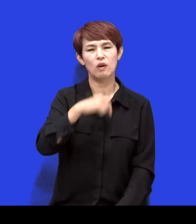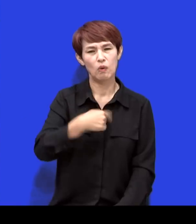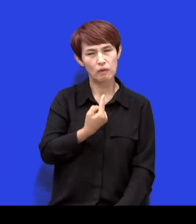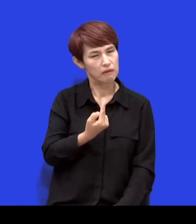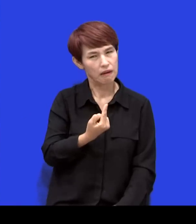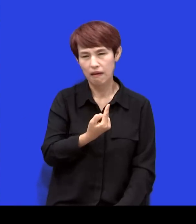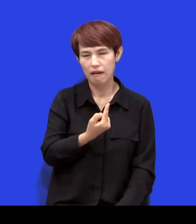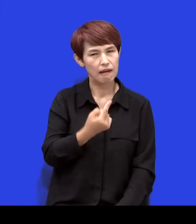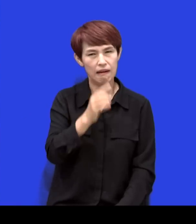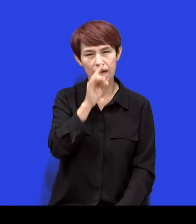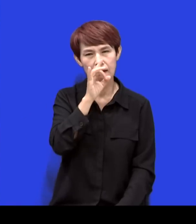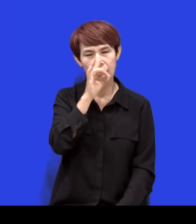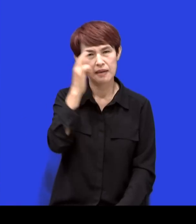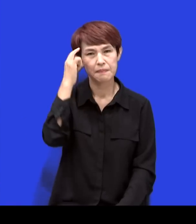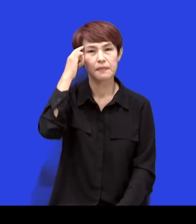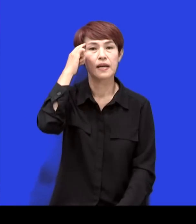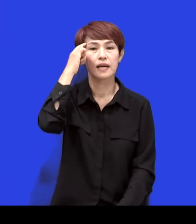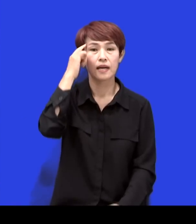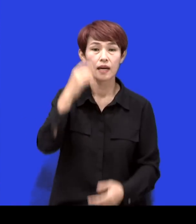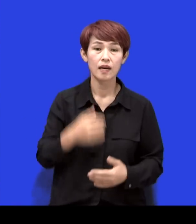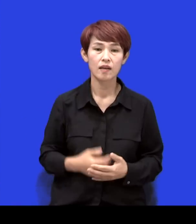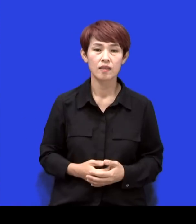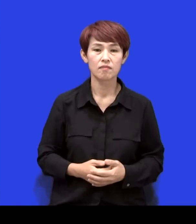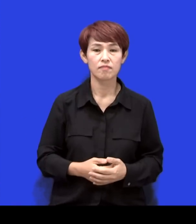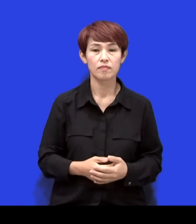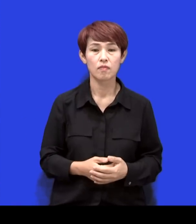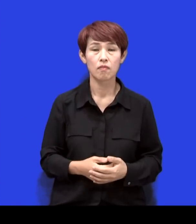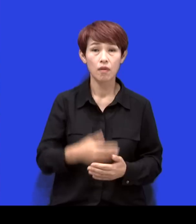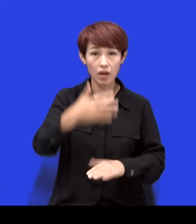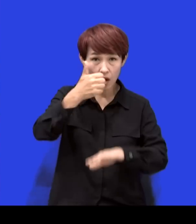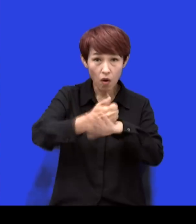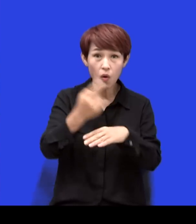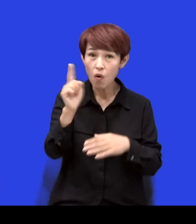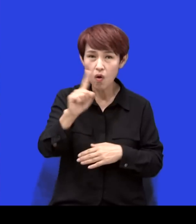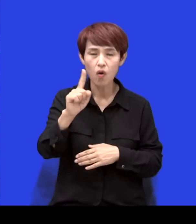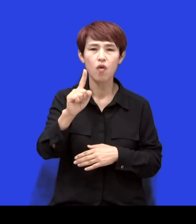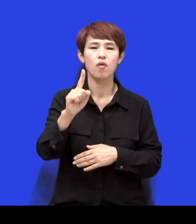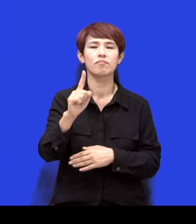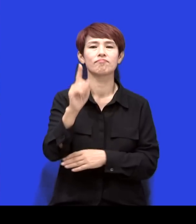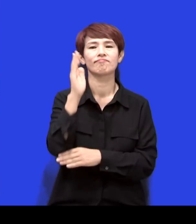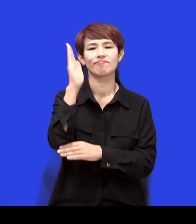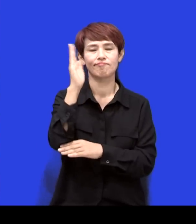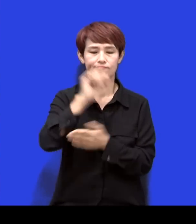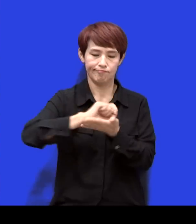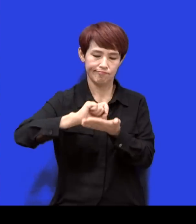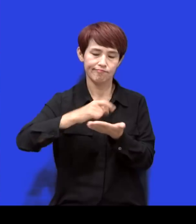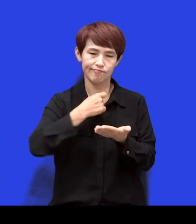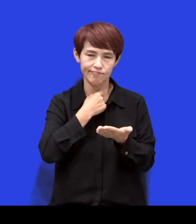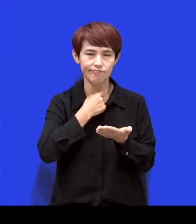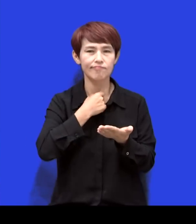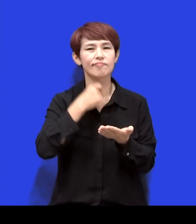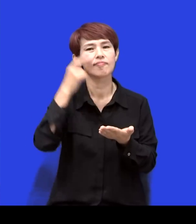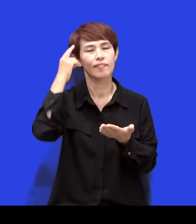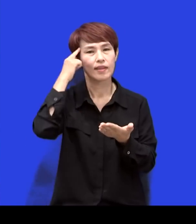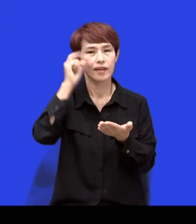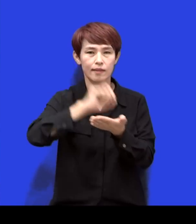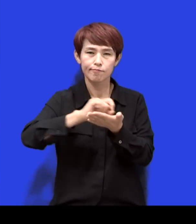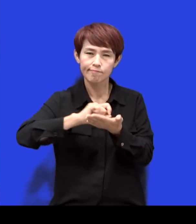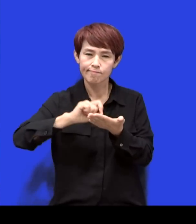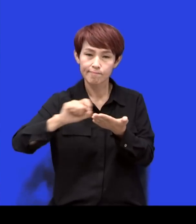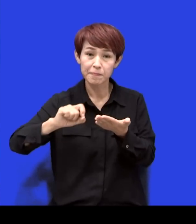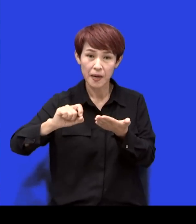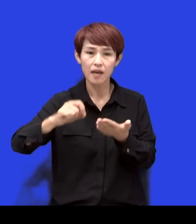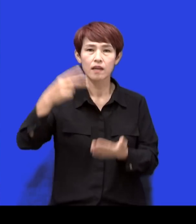수 없는구나라는 걸 느끼고 결국 혼자 끝내려면 소설을 써야겠다. 그렇네. 그래서 이제 소설을 한 편 써서 그게